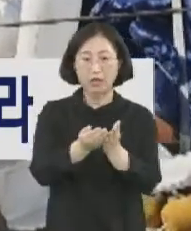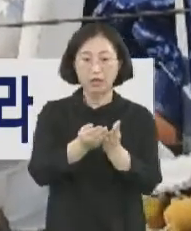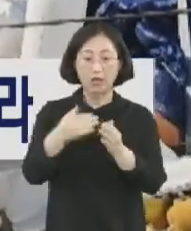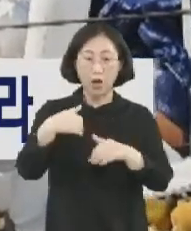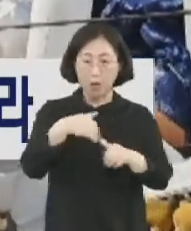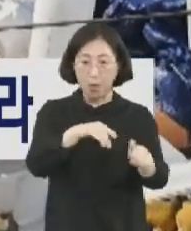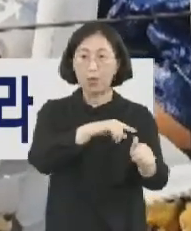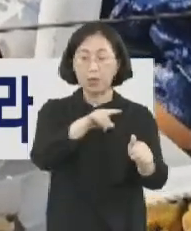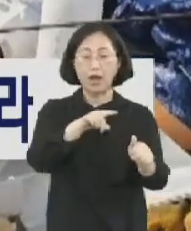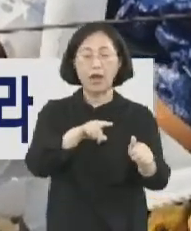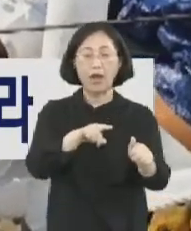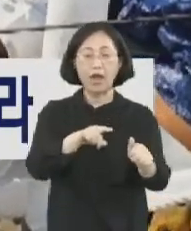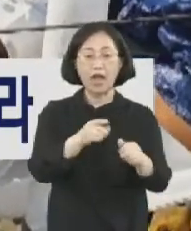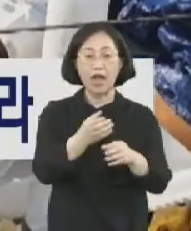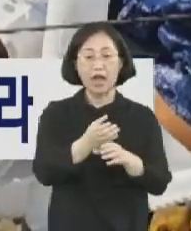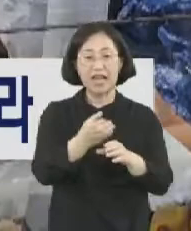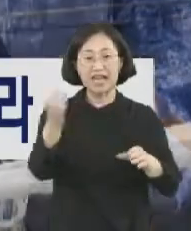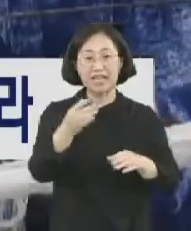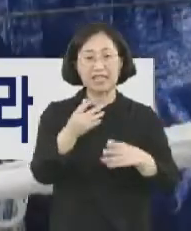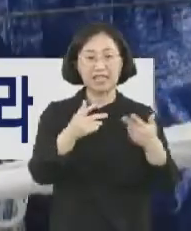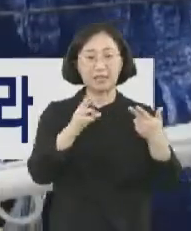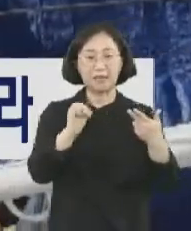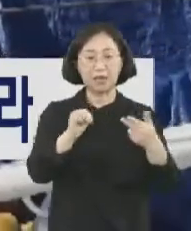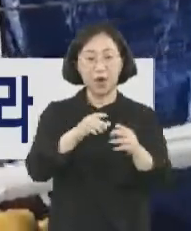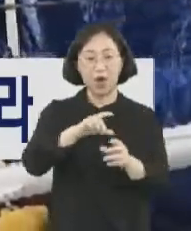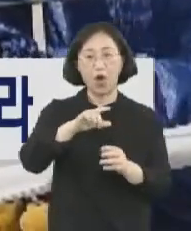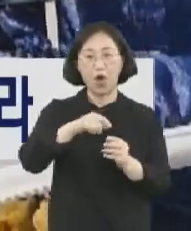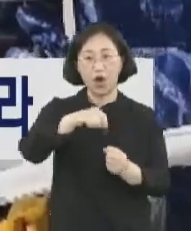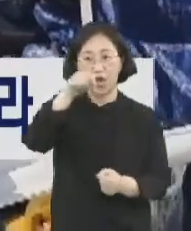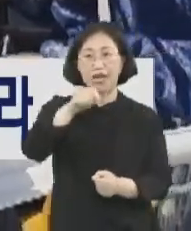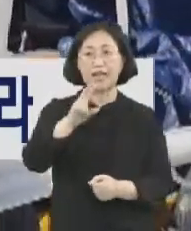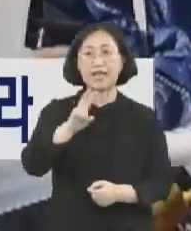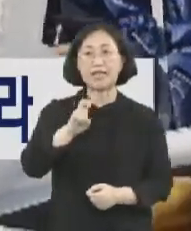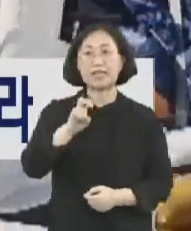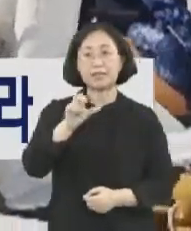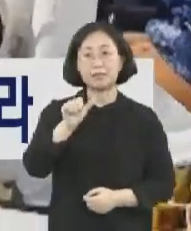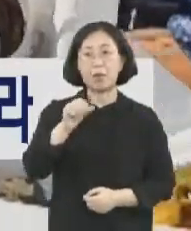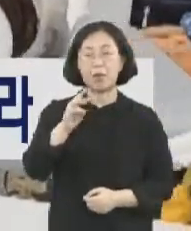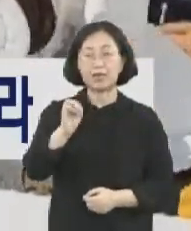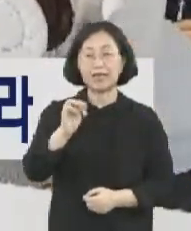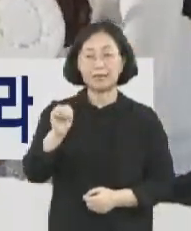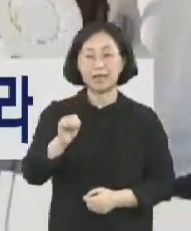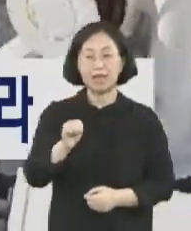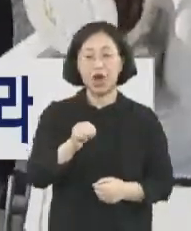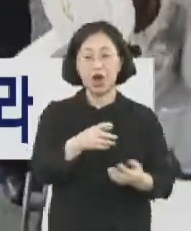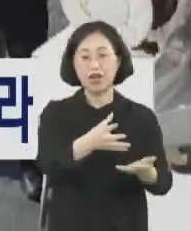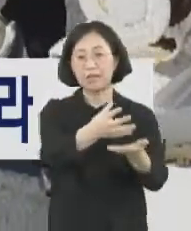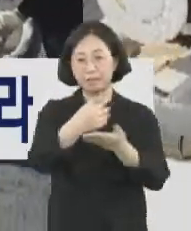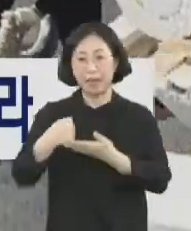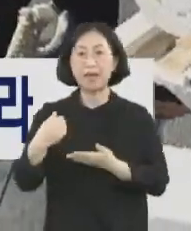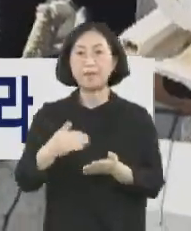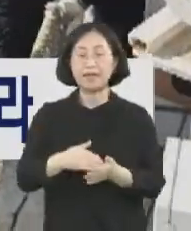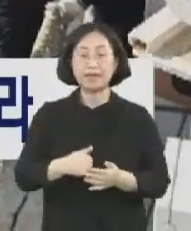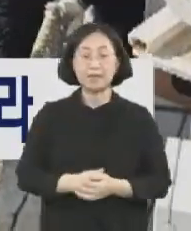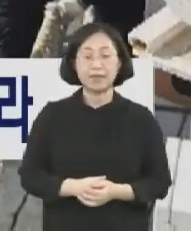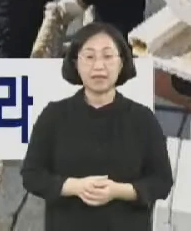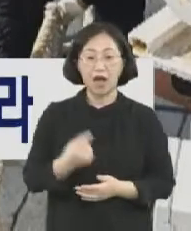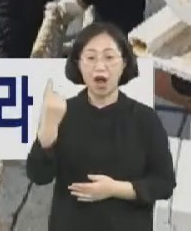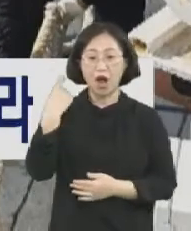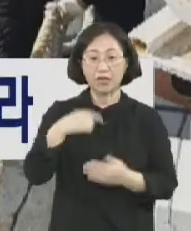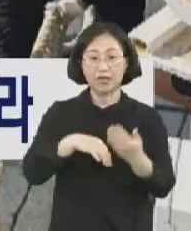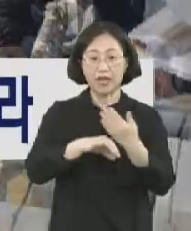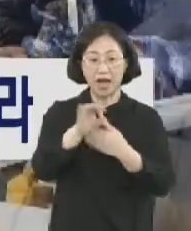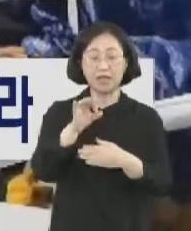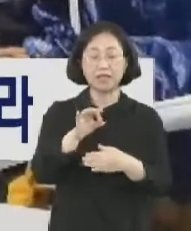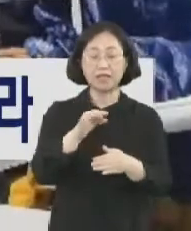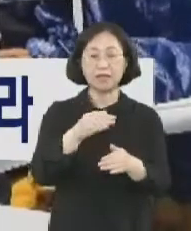구조조정을 그 파해 길이 7미터 지름이 15cm 정도의 쇠파이프를 수거해 대천항 부드러 옮겼습니다 어제 오전